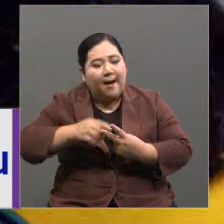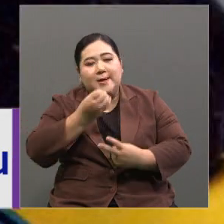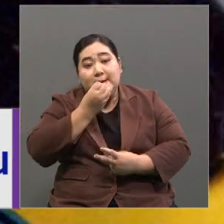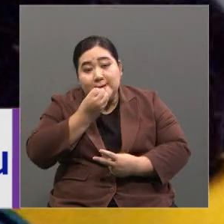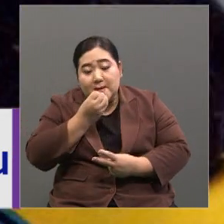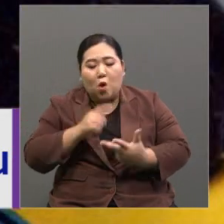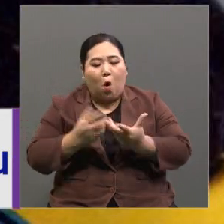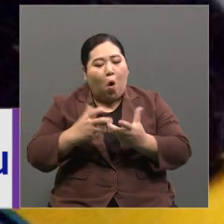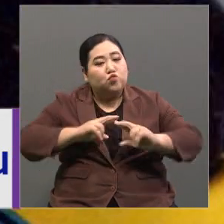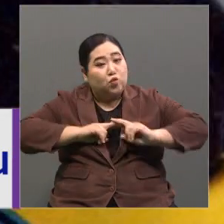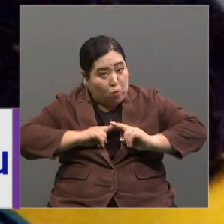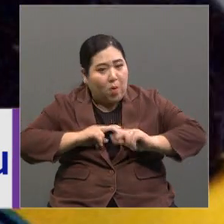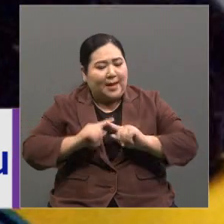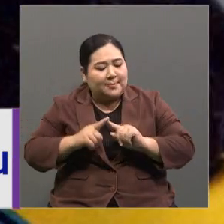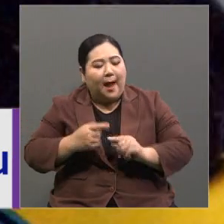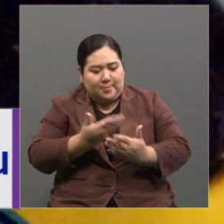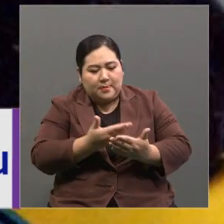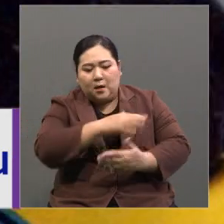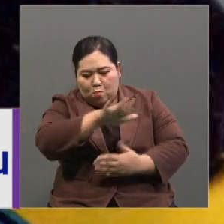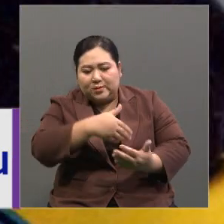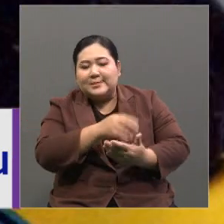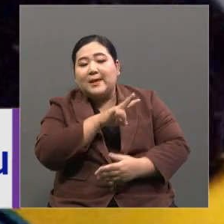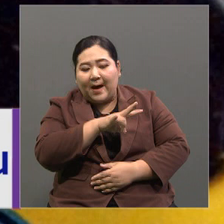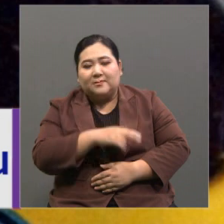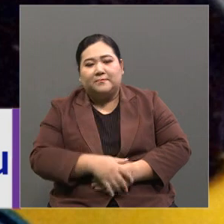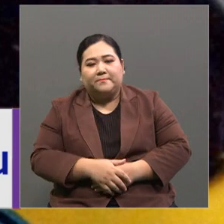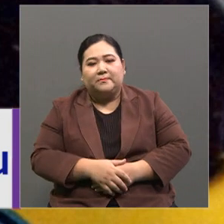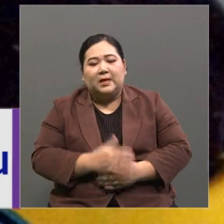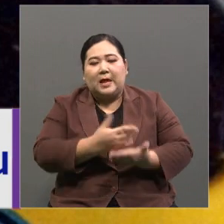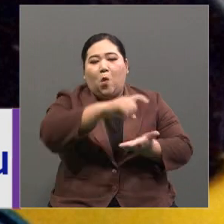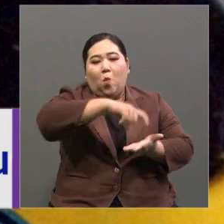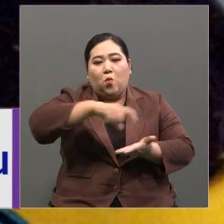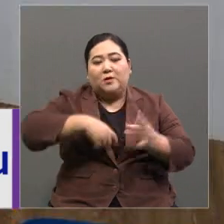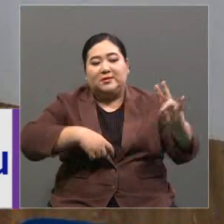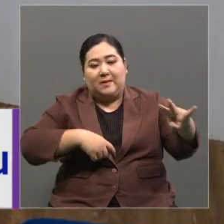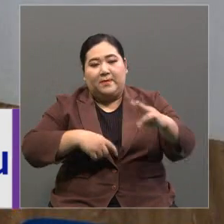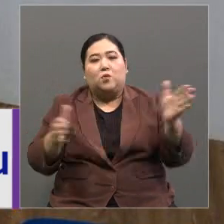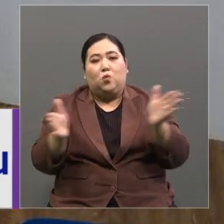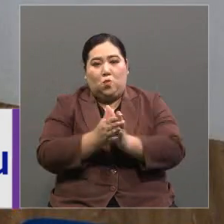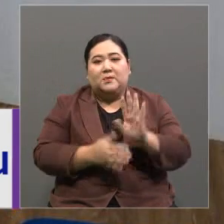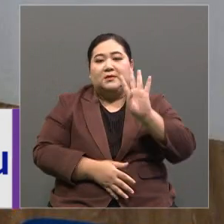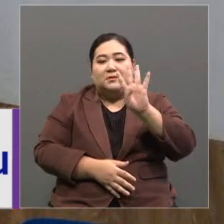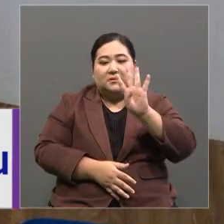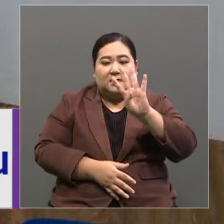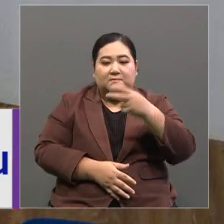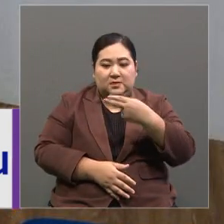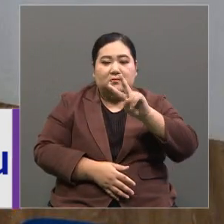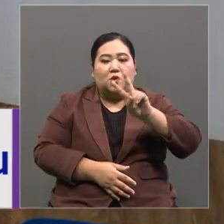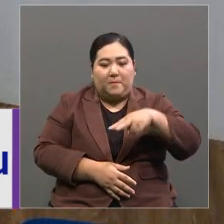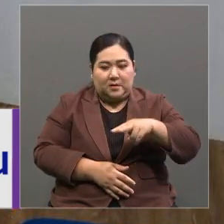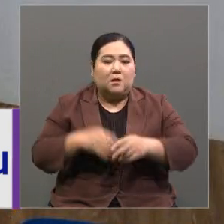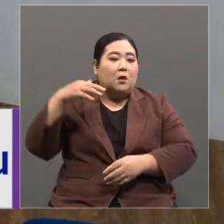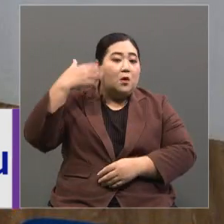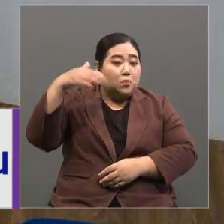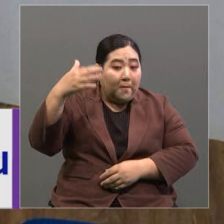มีเครื่องใช้ส่วนตัวภายในเรือนจำคือเขาบอกว่าได้เงินไปทั้งหมดเนี่ยประมาณ 42,000 บาทค่ะแต่ว่าต่อม